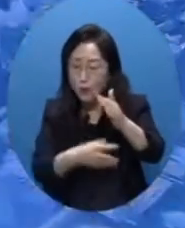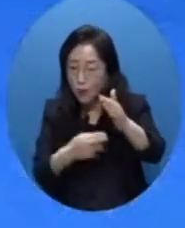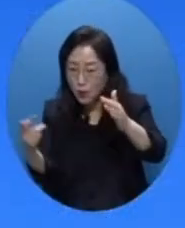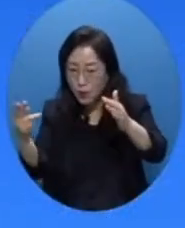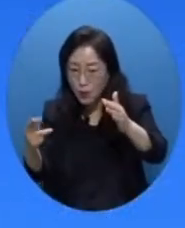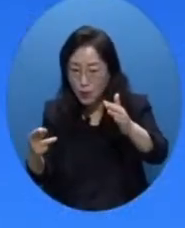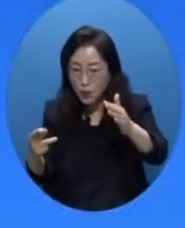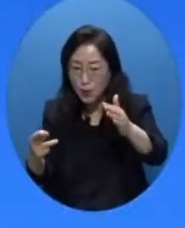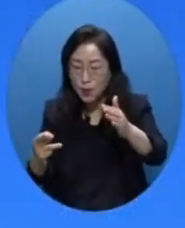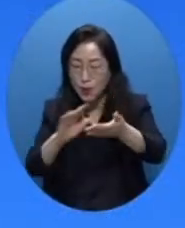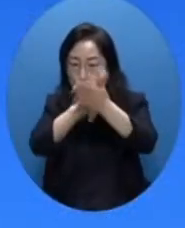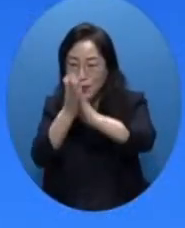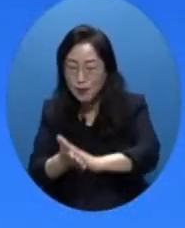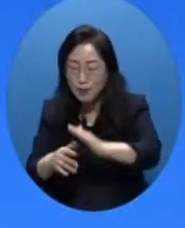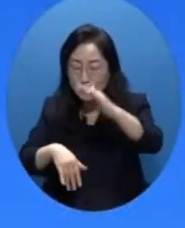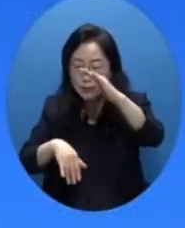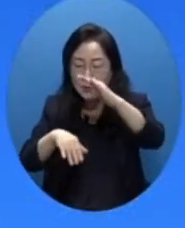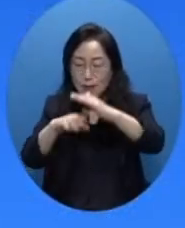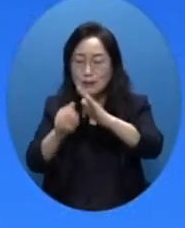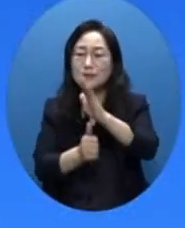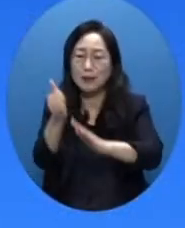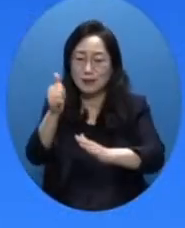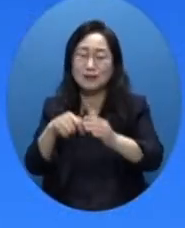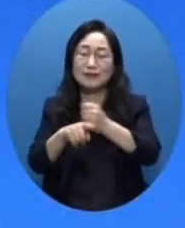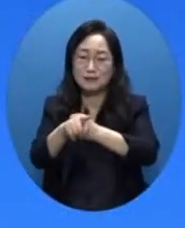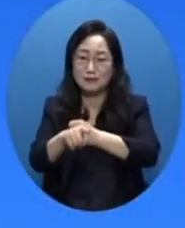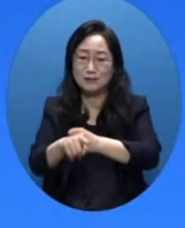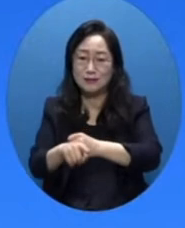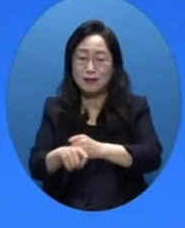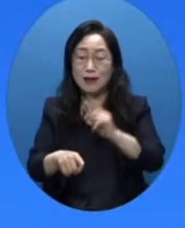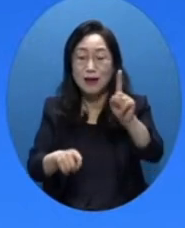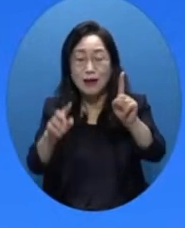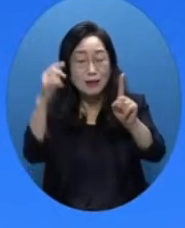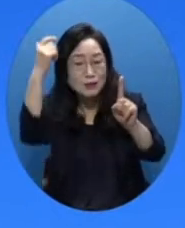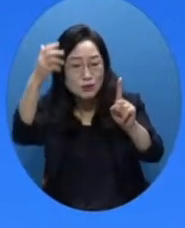믿음의 고백으로 이 찬송을 지었을 때 많은 영혼들에게